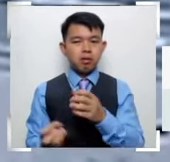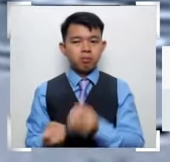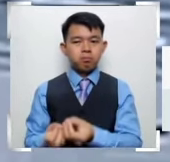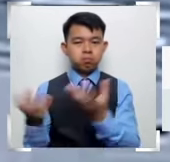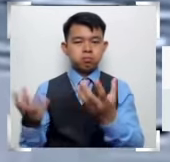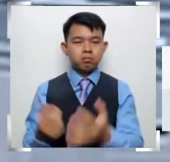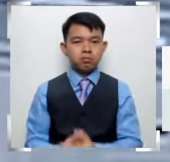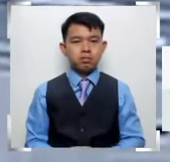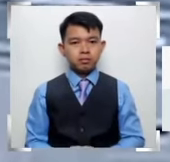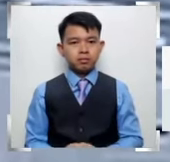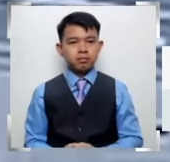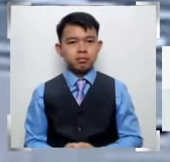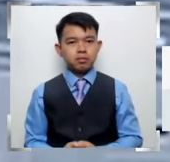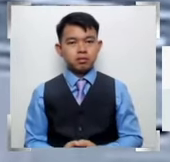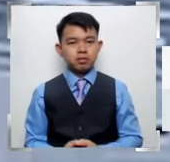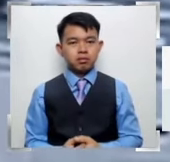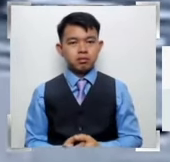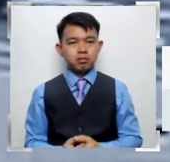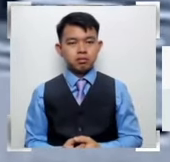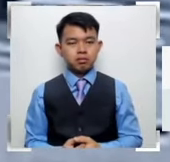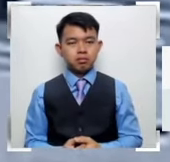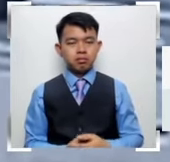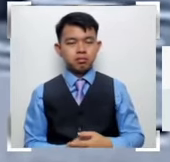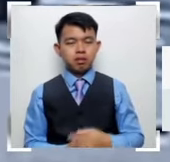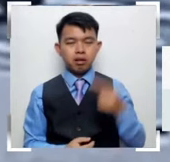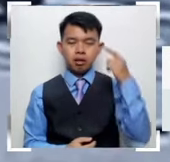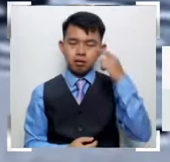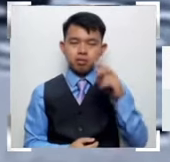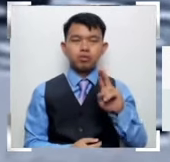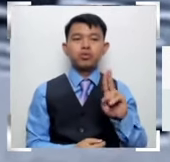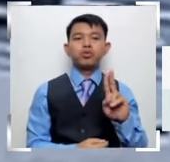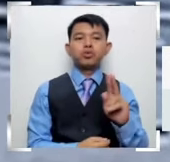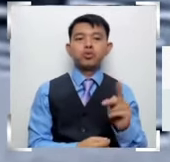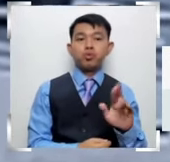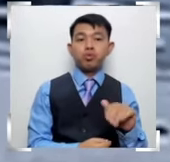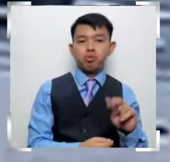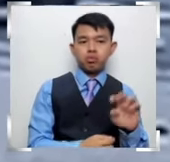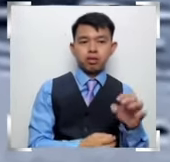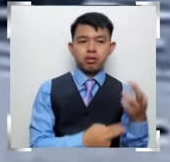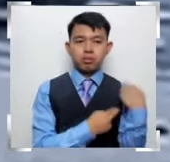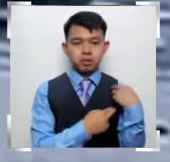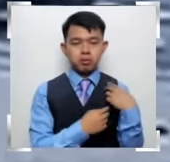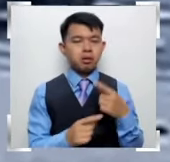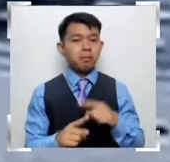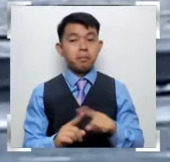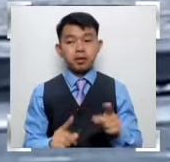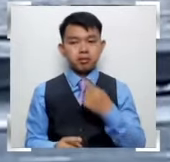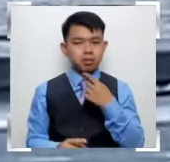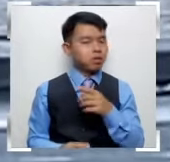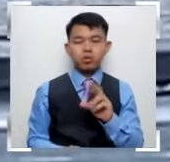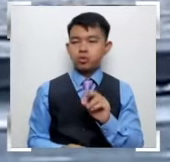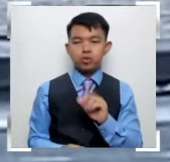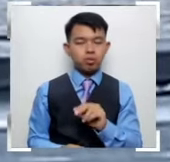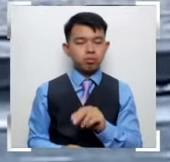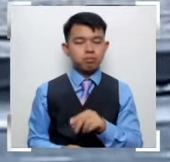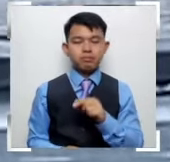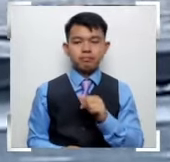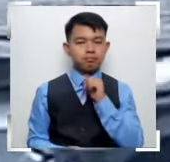na nasa likod ng pag-atake. Itinanggi ng Ukraine ang mga paratang at sinabing domestic terrorism ang nangyari.